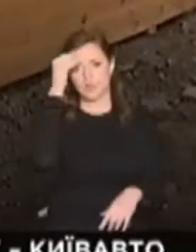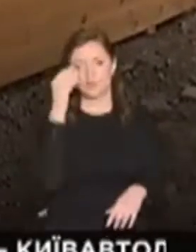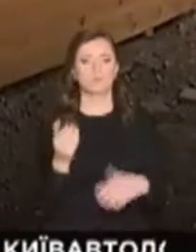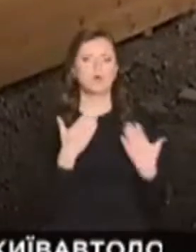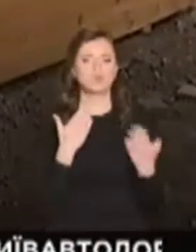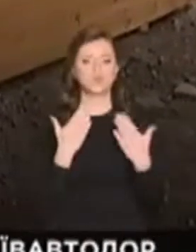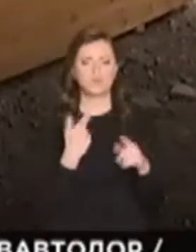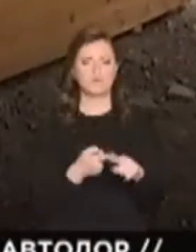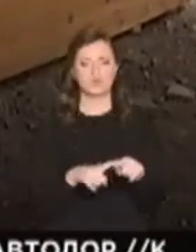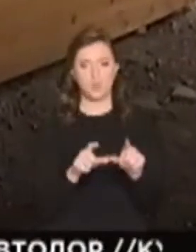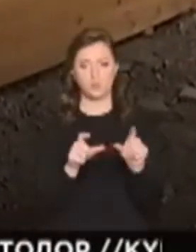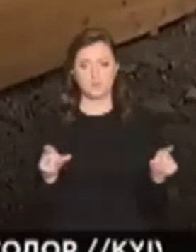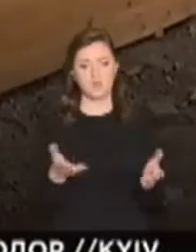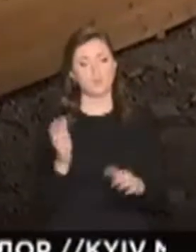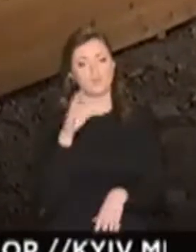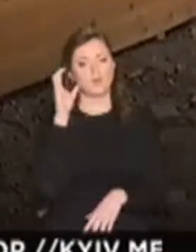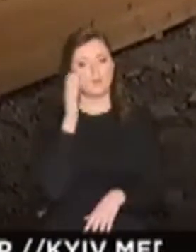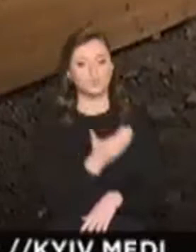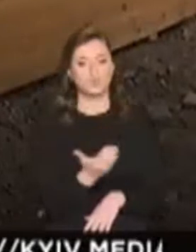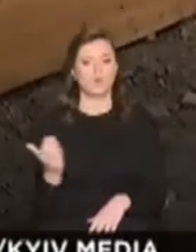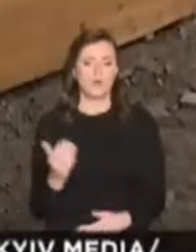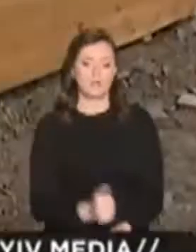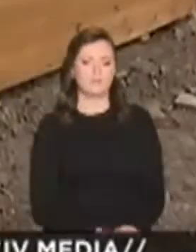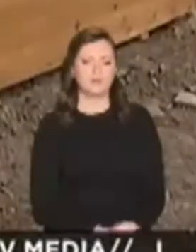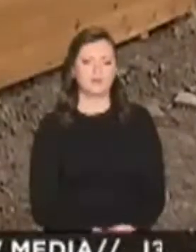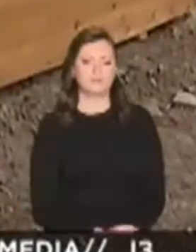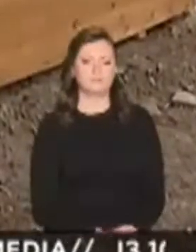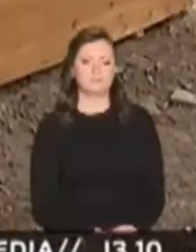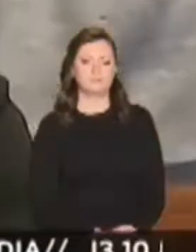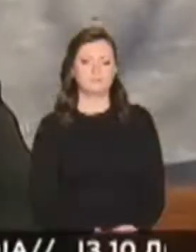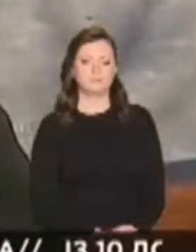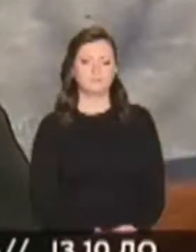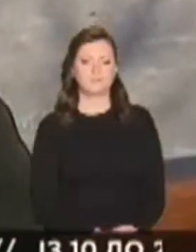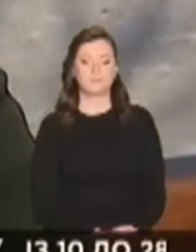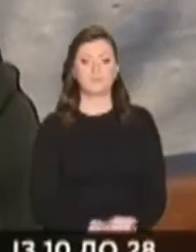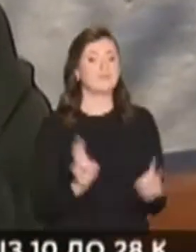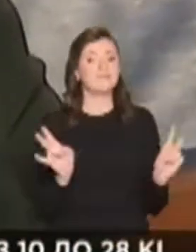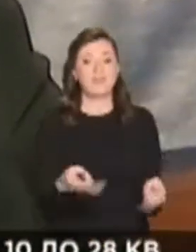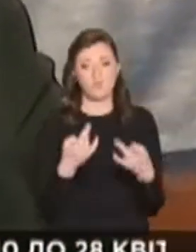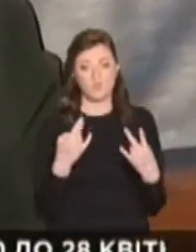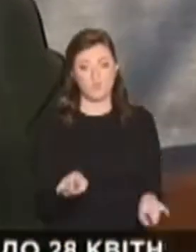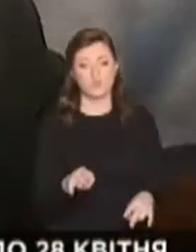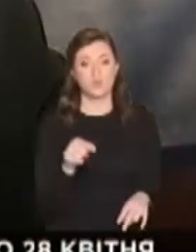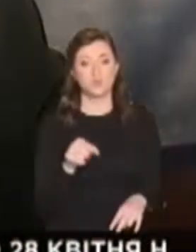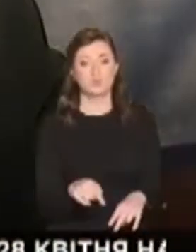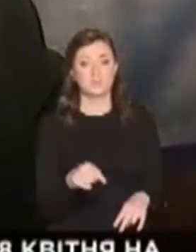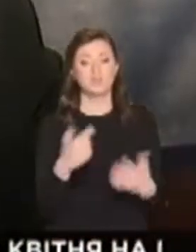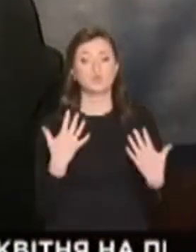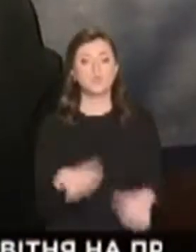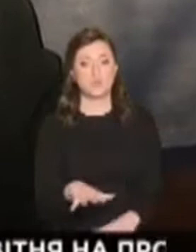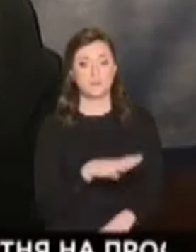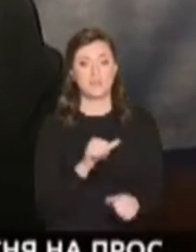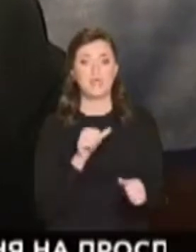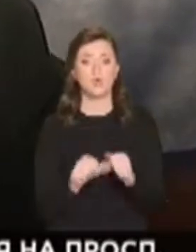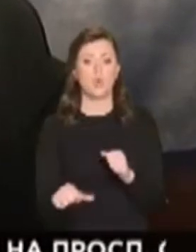стосовно цього закладу. Давайте послухаємо їх. Прошу пряму мову. Та абсолютно не нужен, тому як тут воно вже було, і